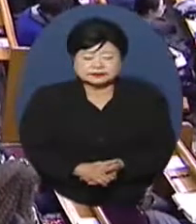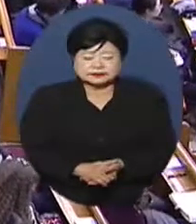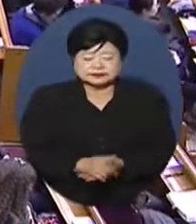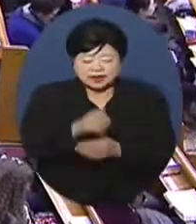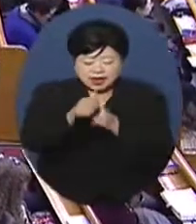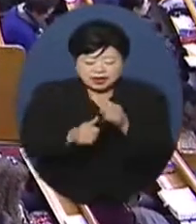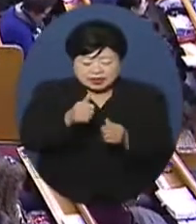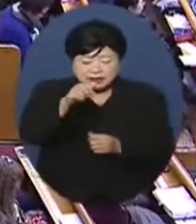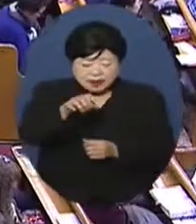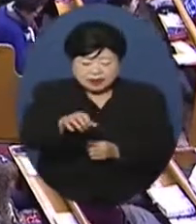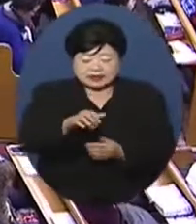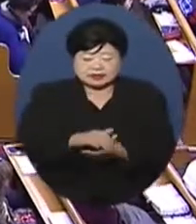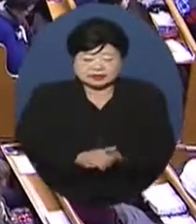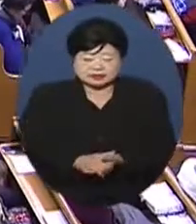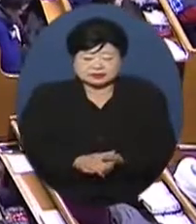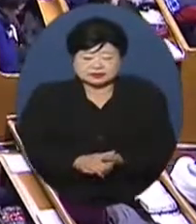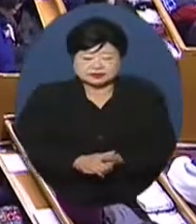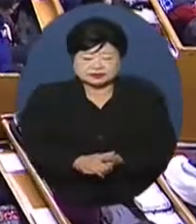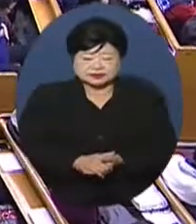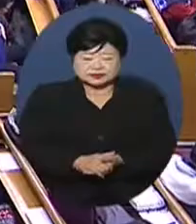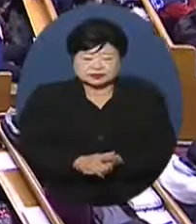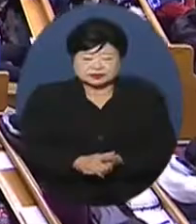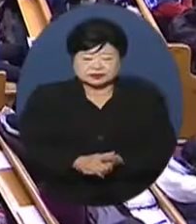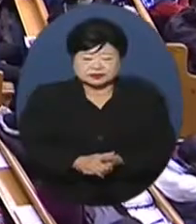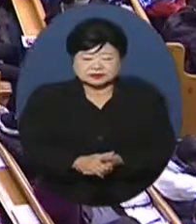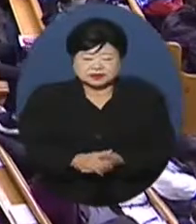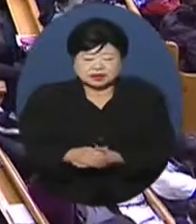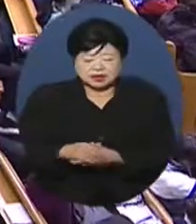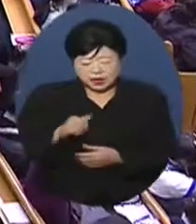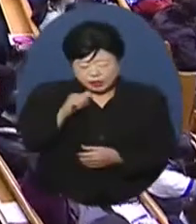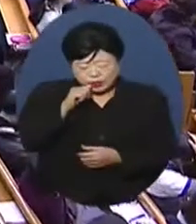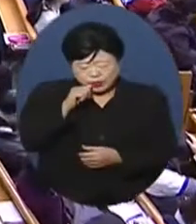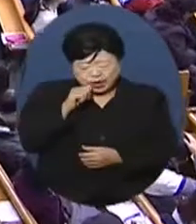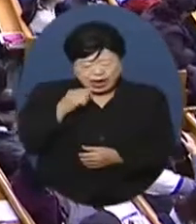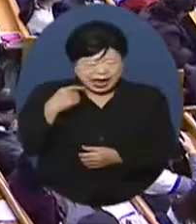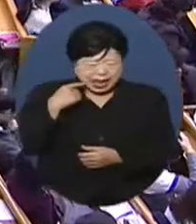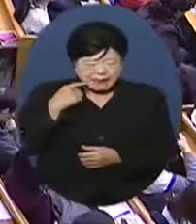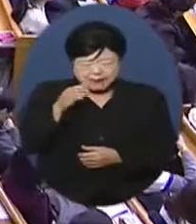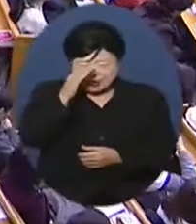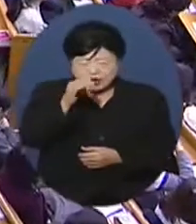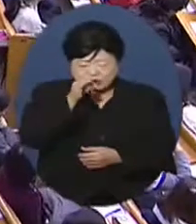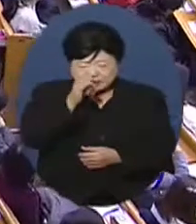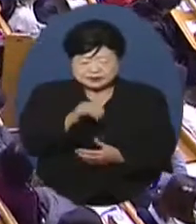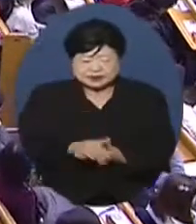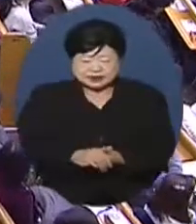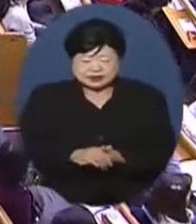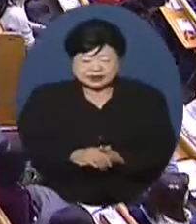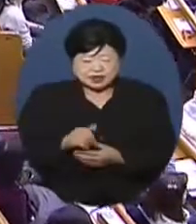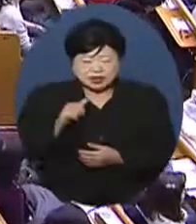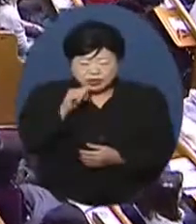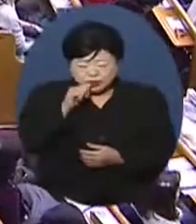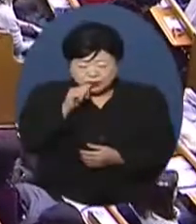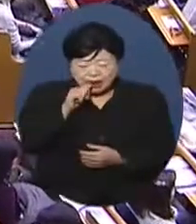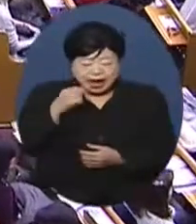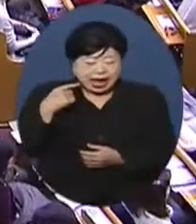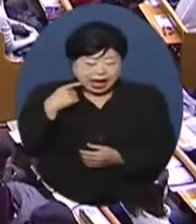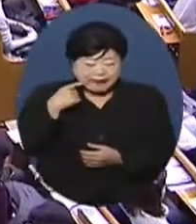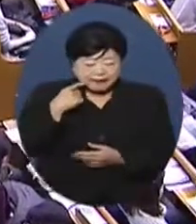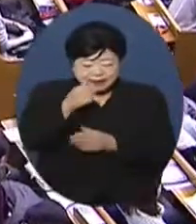다는 느꼈어요 여유 밤 함이 그런 사람이 있습니다 6 안 함을